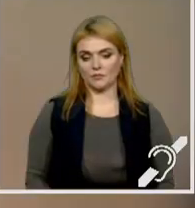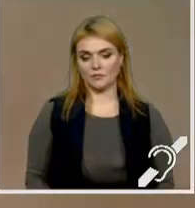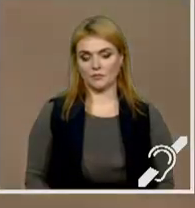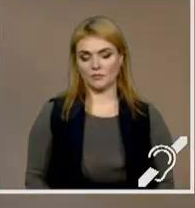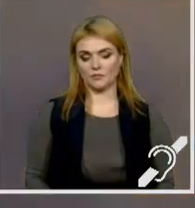y